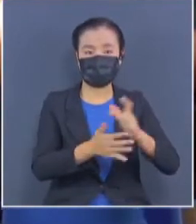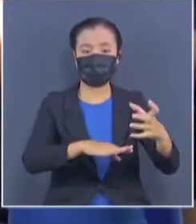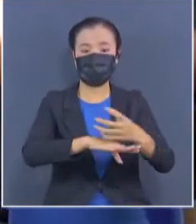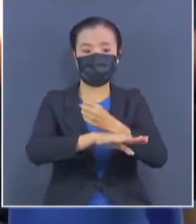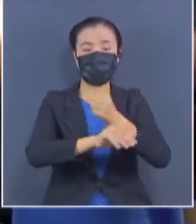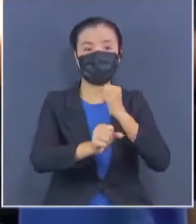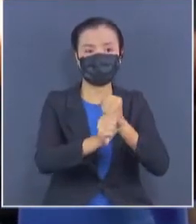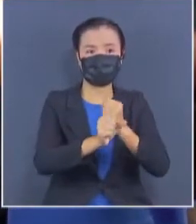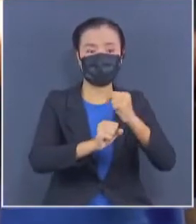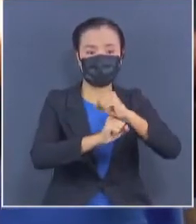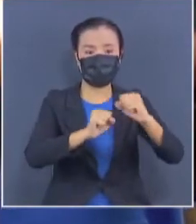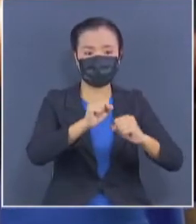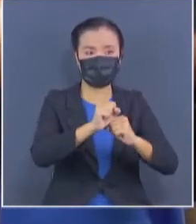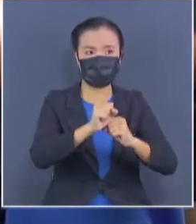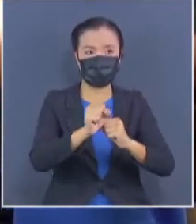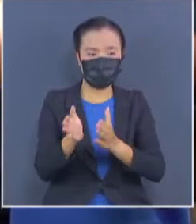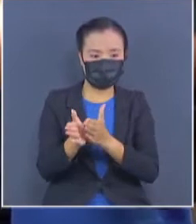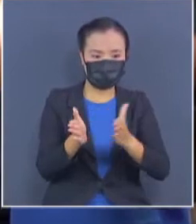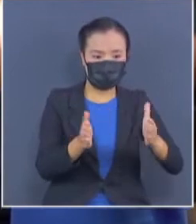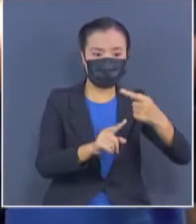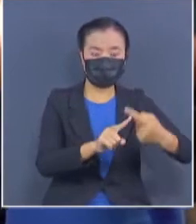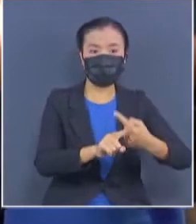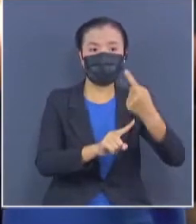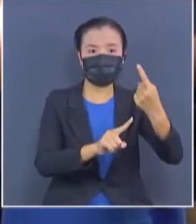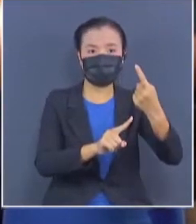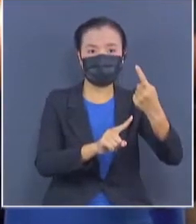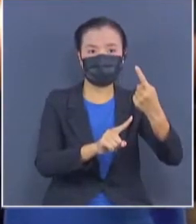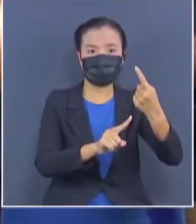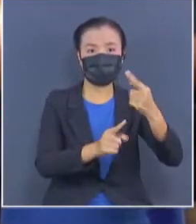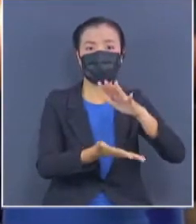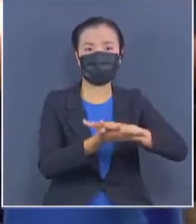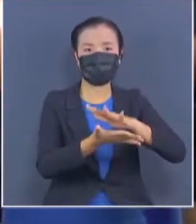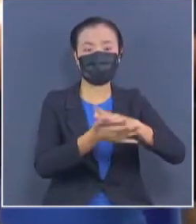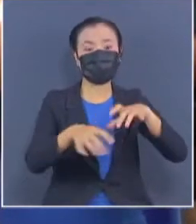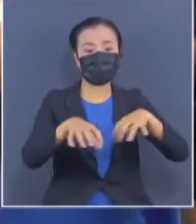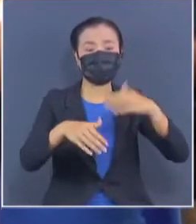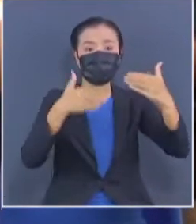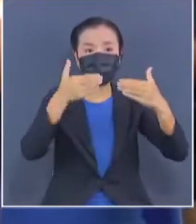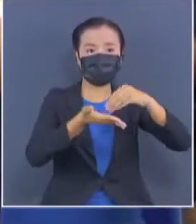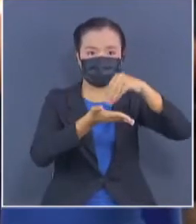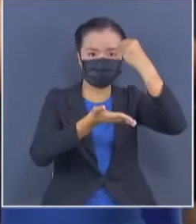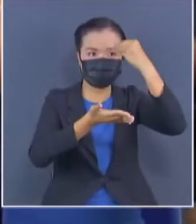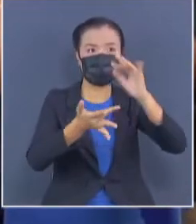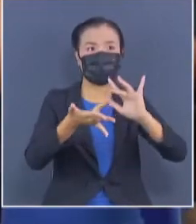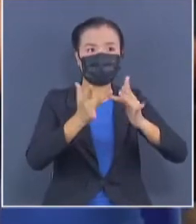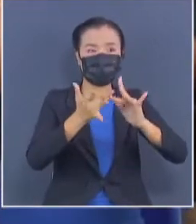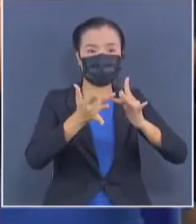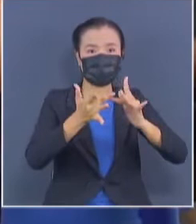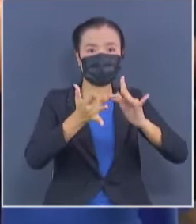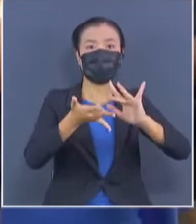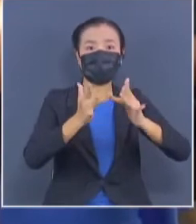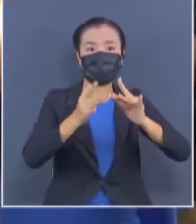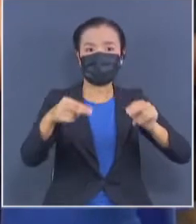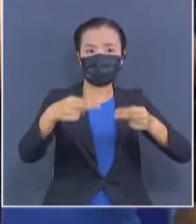นะครับได้ดำเนินการก่อสร้างตลอดระยะเวลาหนึ่งเดือนตามที่เราได้ให้ทางโรงเรียนจัดกิจกรรมการเรียนการสอนแบบอ่อนใส